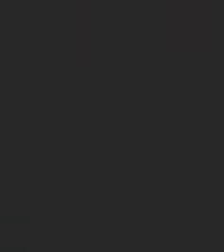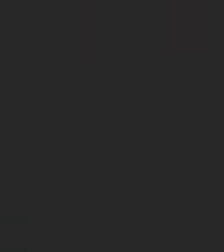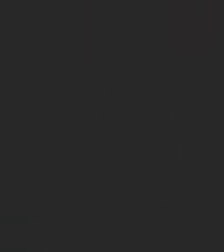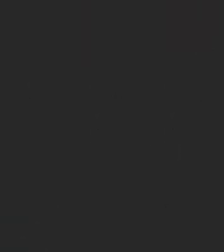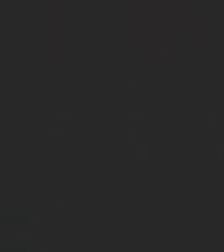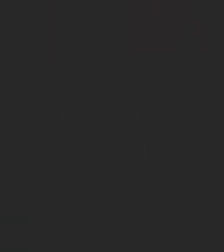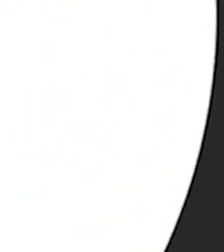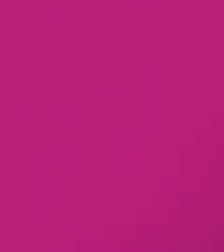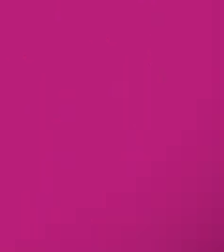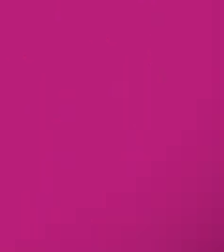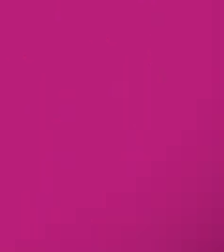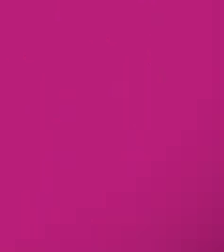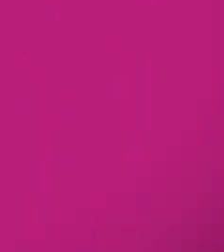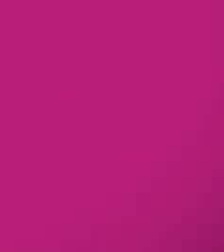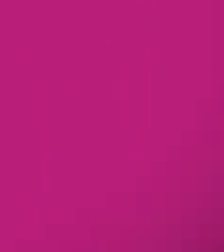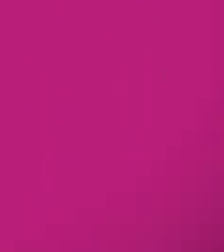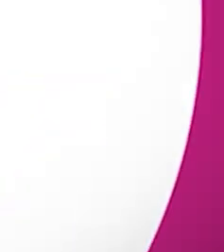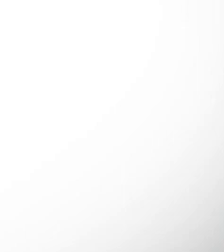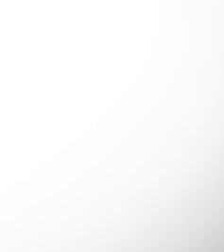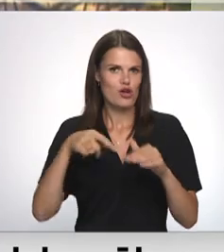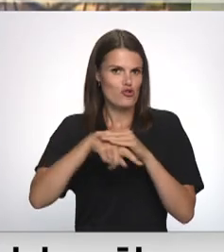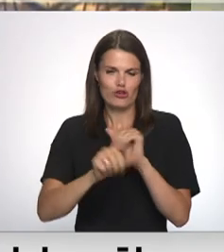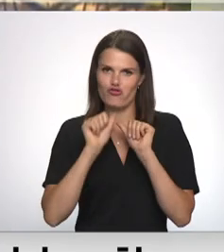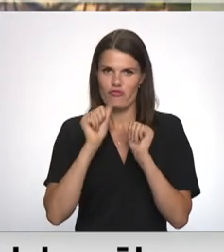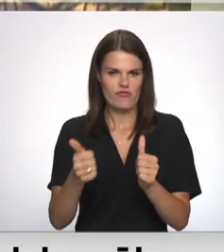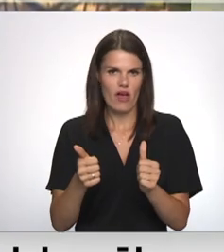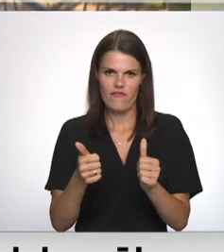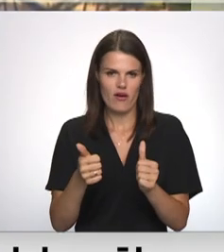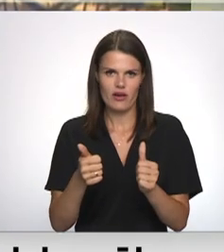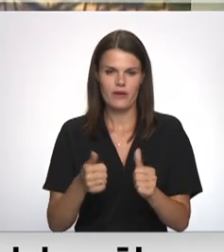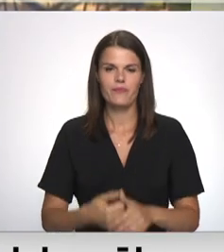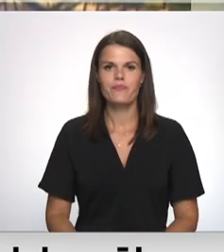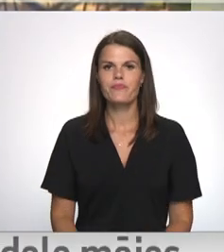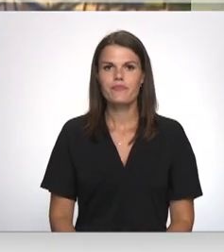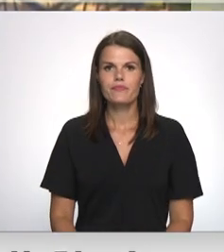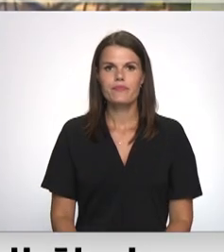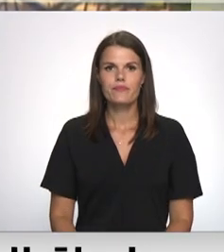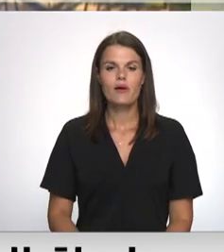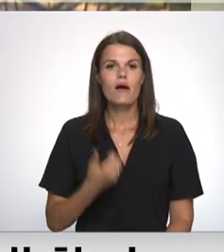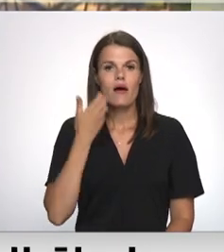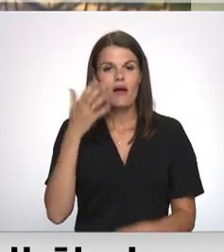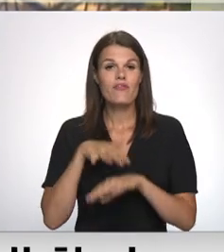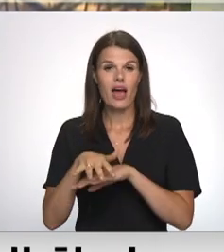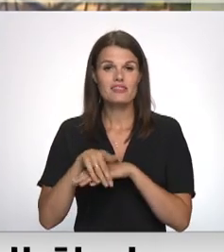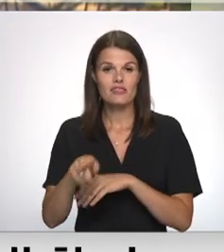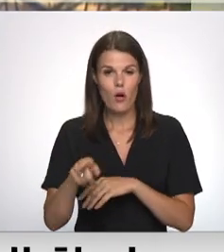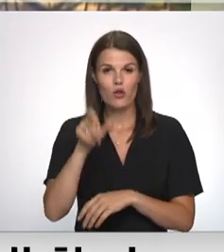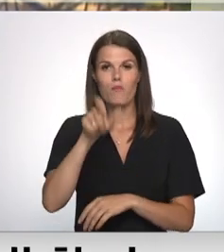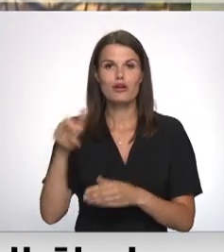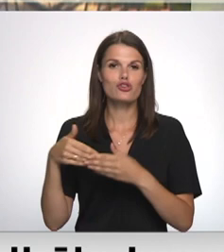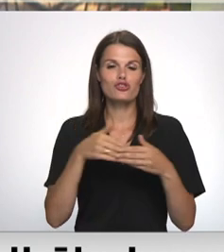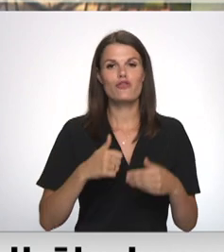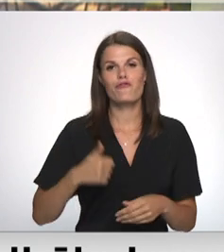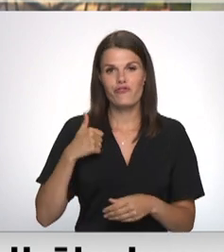Re! Viss ēters ir te! Kopš pasažieru pārvadātājs Aizkrauklē ir Liepājas